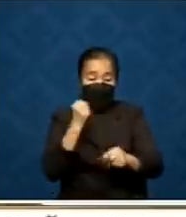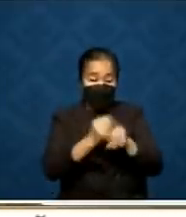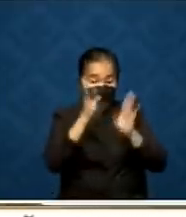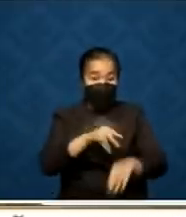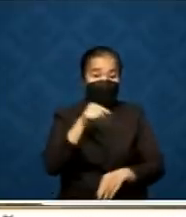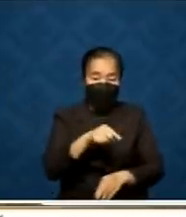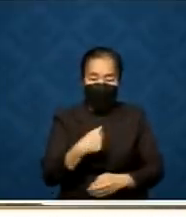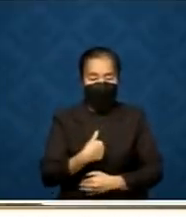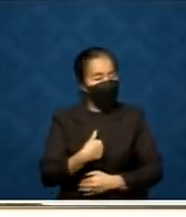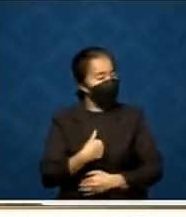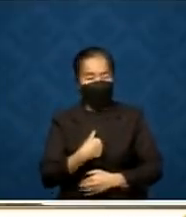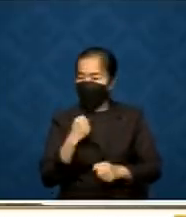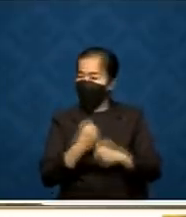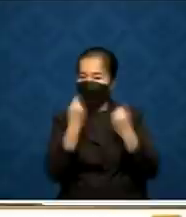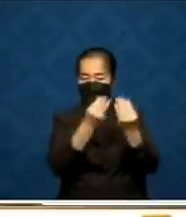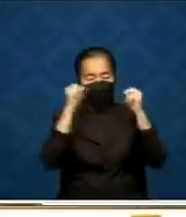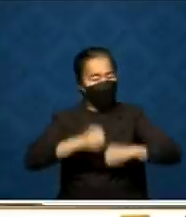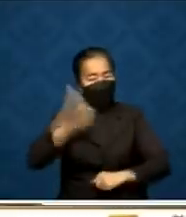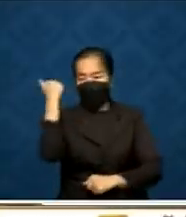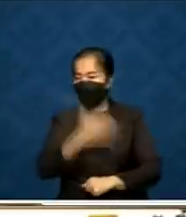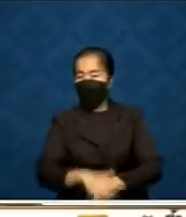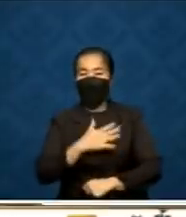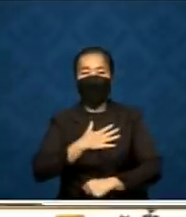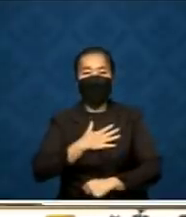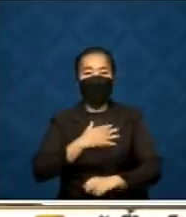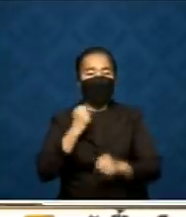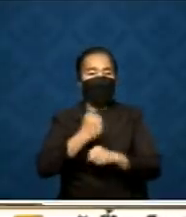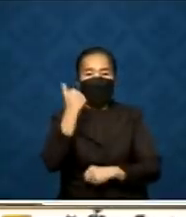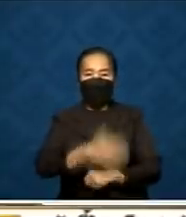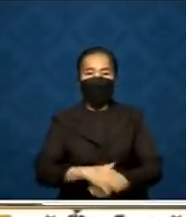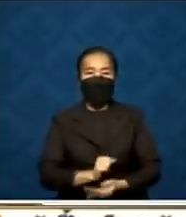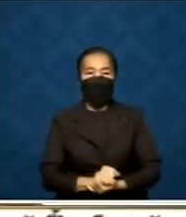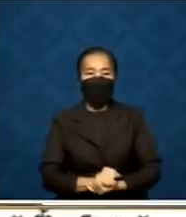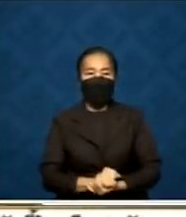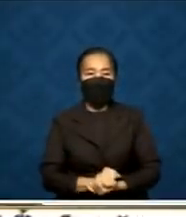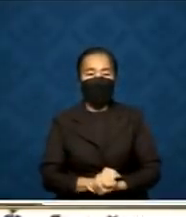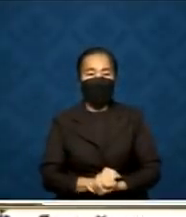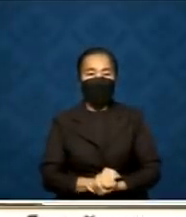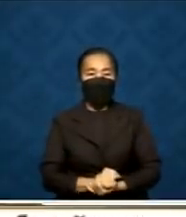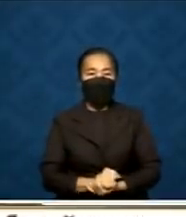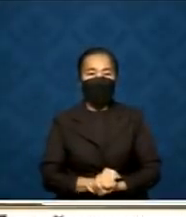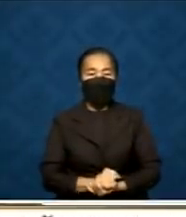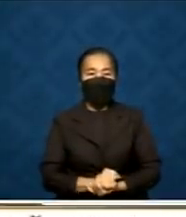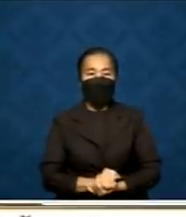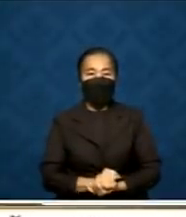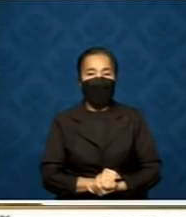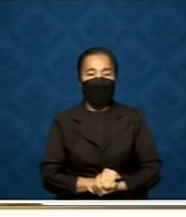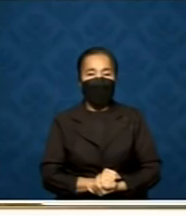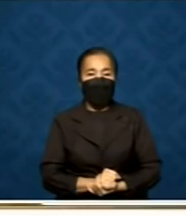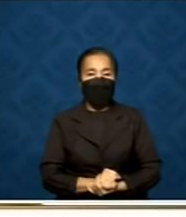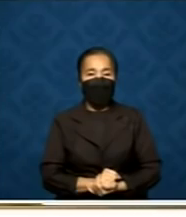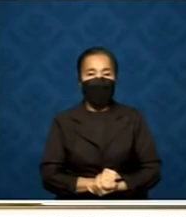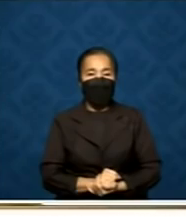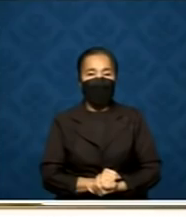พวกผมทำให้ไม่ได้ครับแต่ก็ไม่ได้จริงๆก็เพราะฉะนั้นเรื่องของ